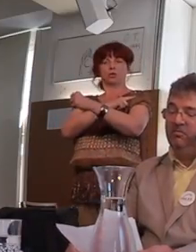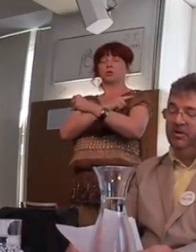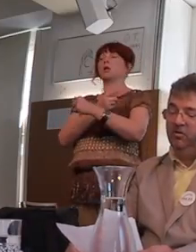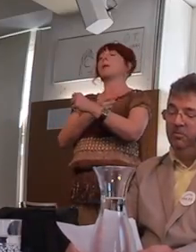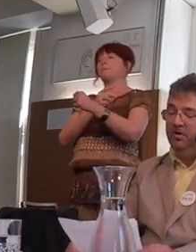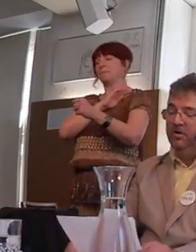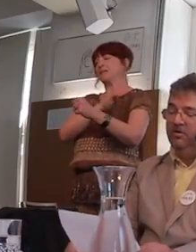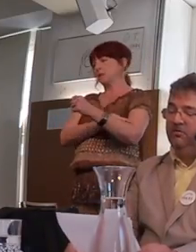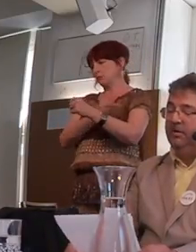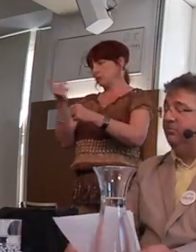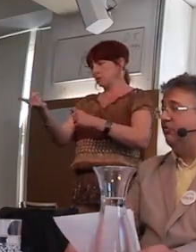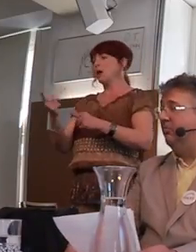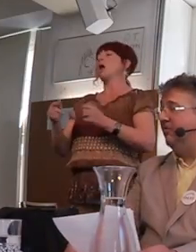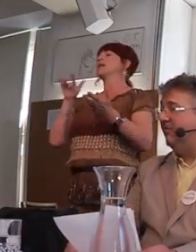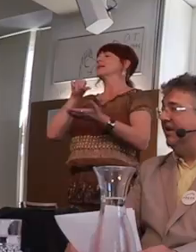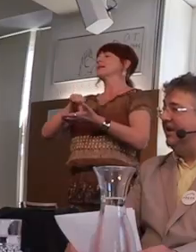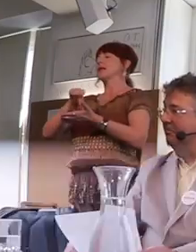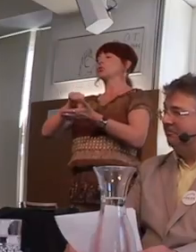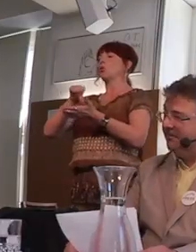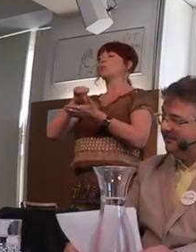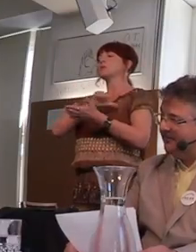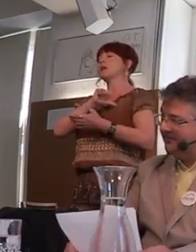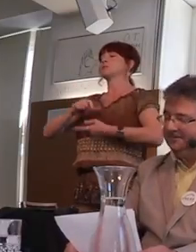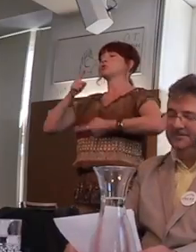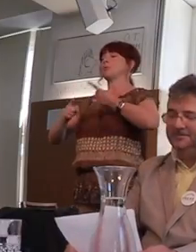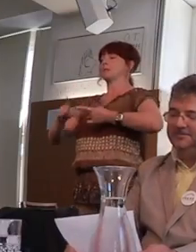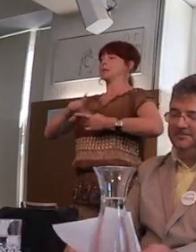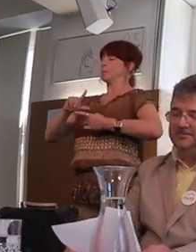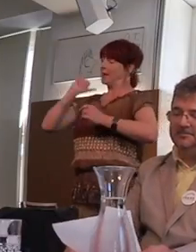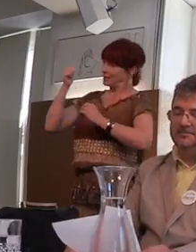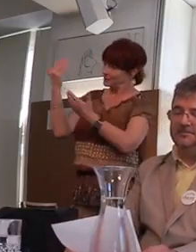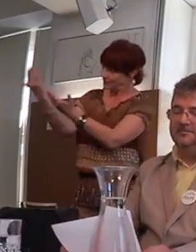BIZEPS, dem Zentrum für selbstbestimmtes Leben.